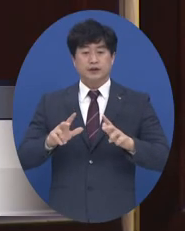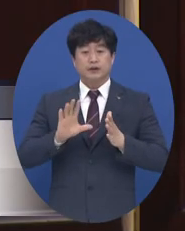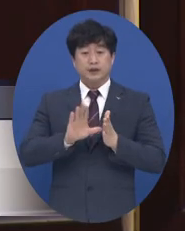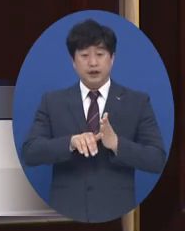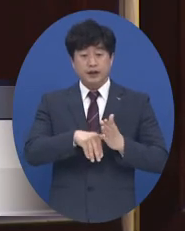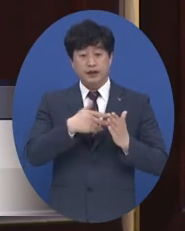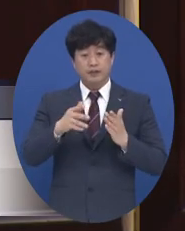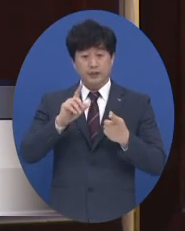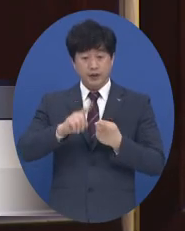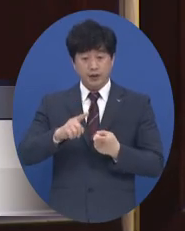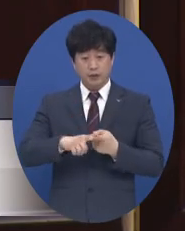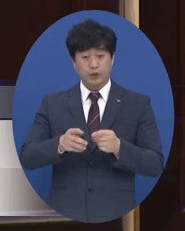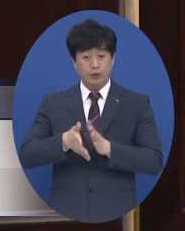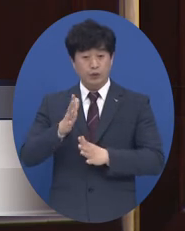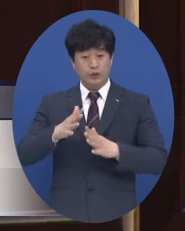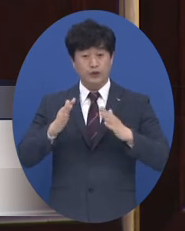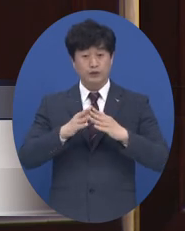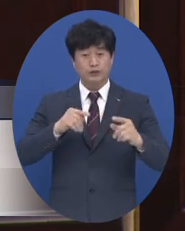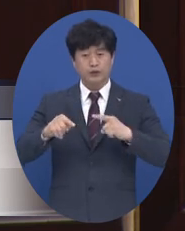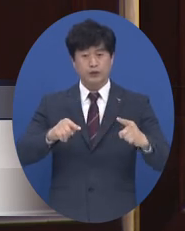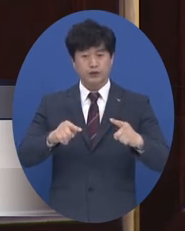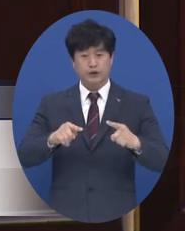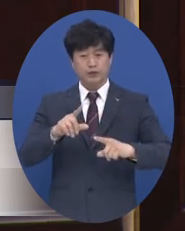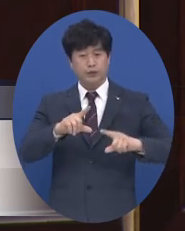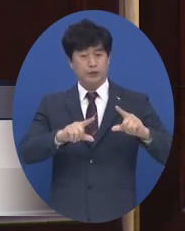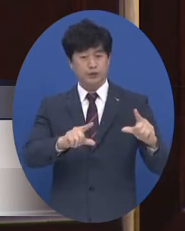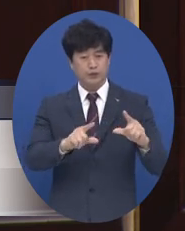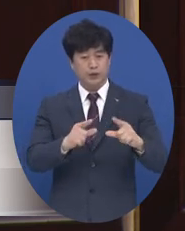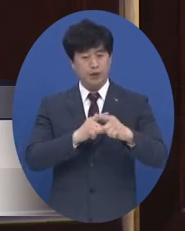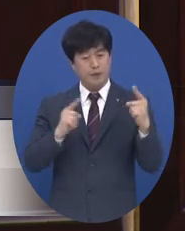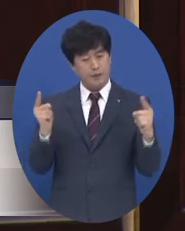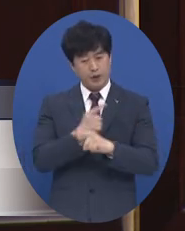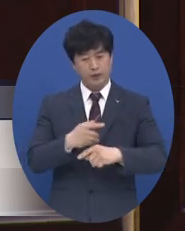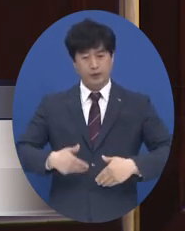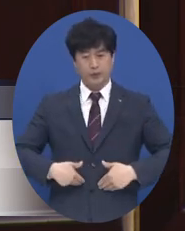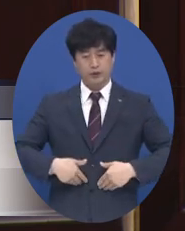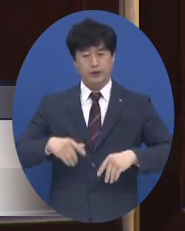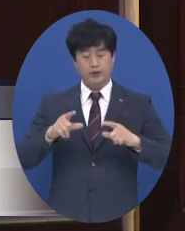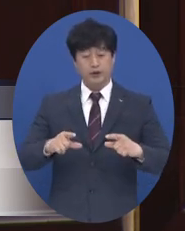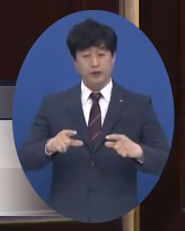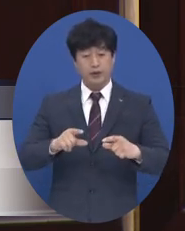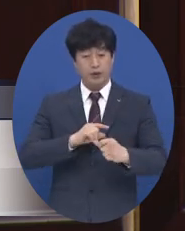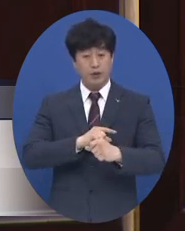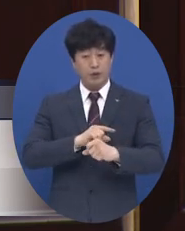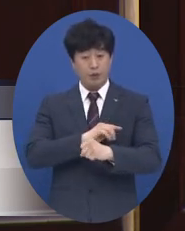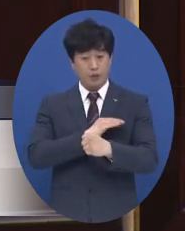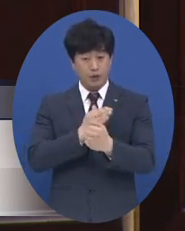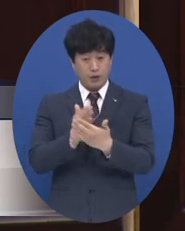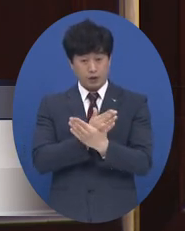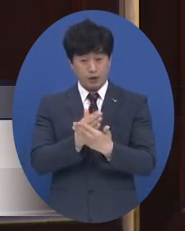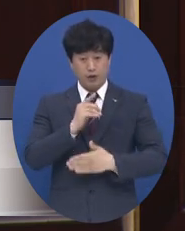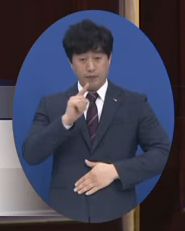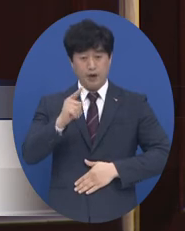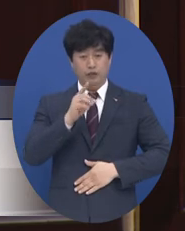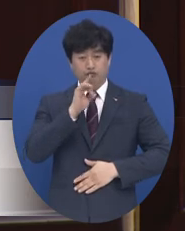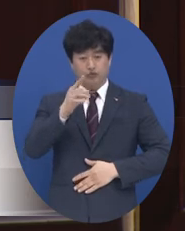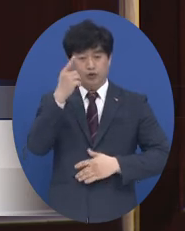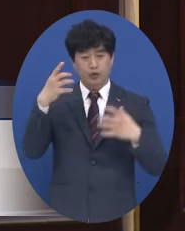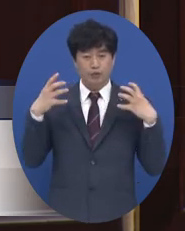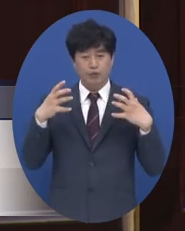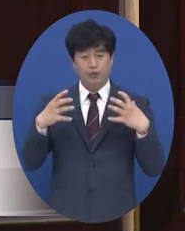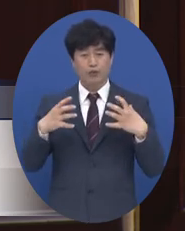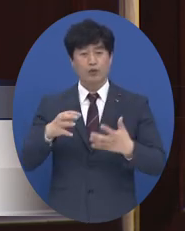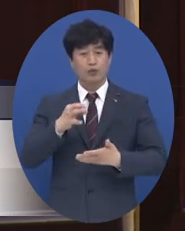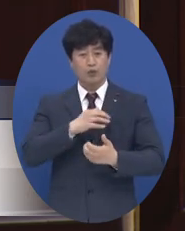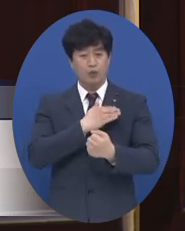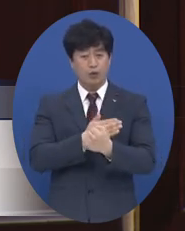흐름에 맞게 도시 주택정책의 패러다임을 역시 대 천 원이 필요합니다 지방분권 을 말하고 있습니다 중앙정부의 재정